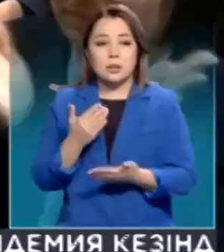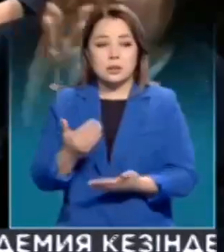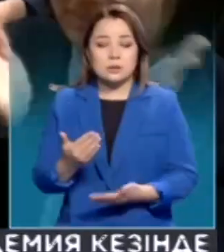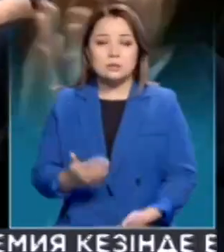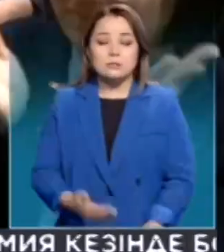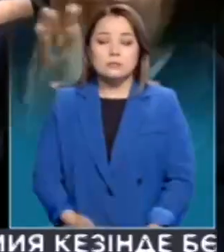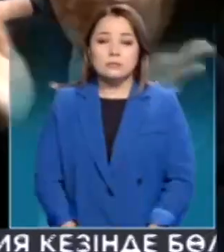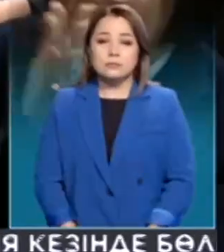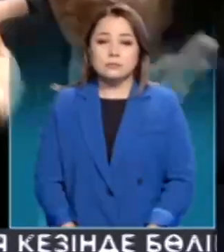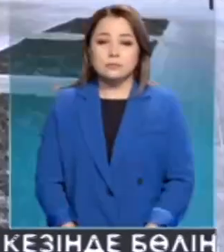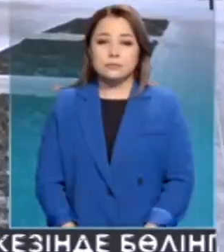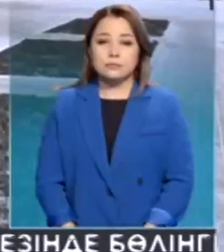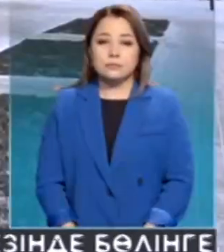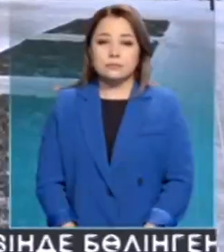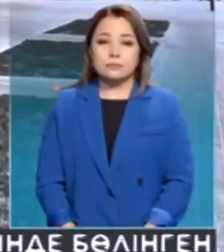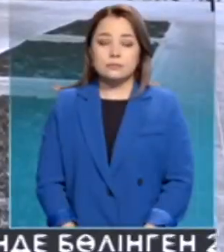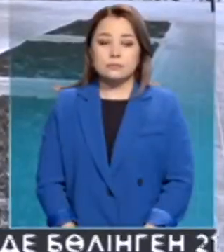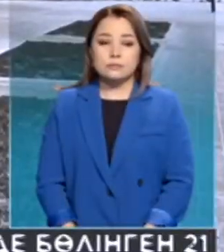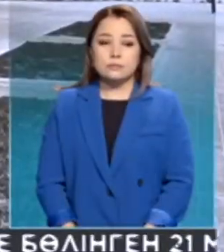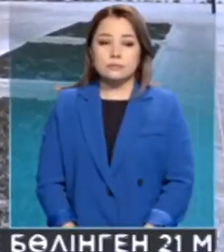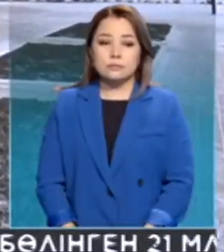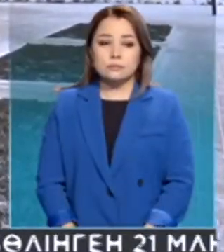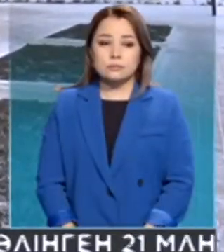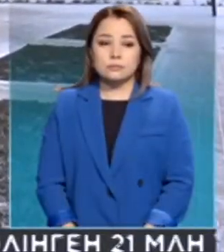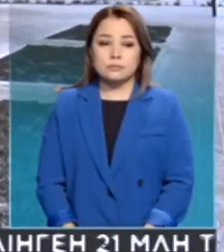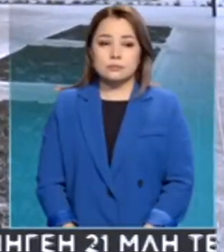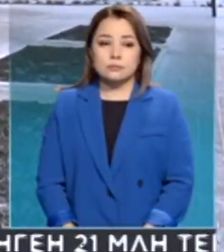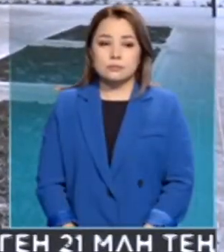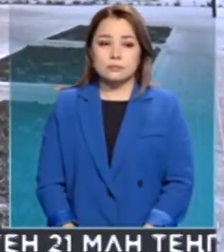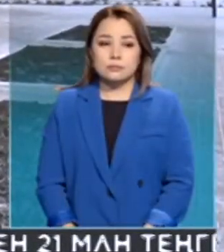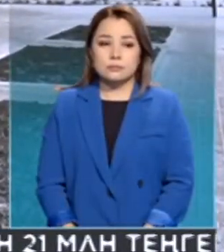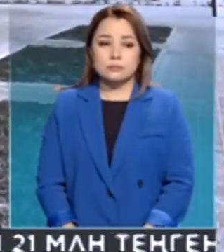Жандос Темірғали, Өнербек Жаңабай, Қазақстан ұлттық телеарнасы, Атырау.